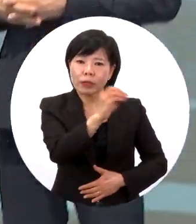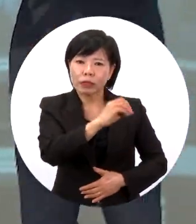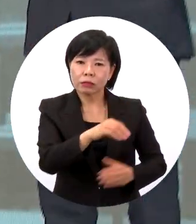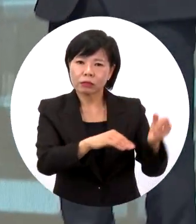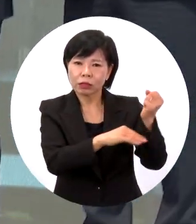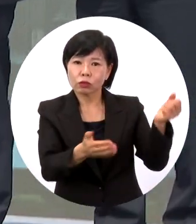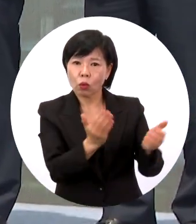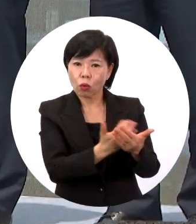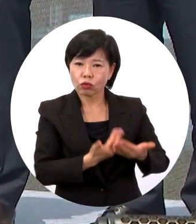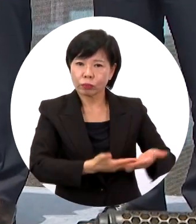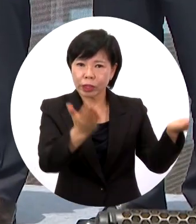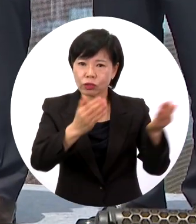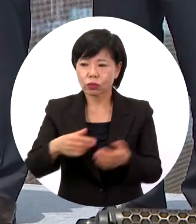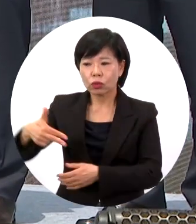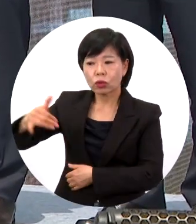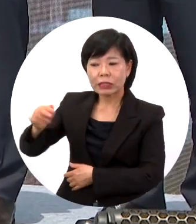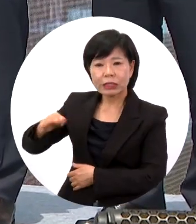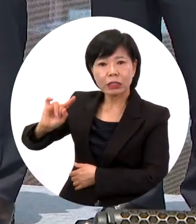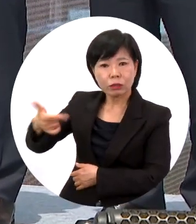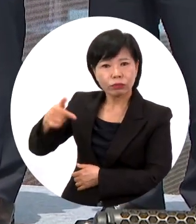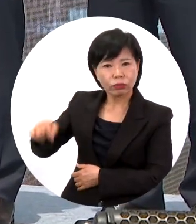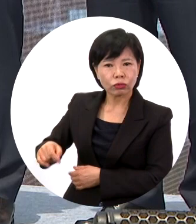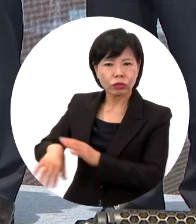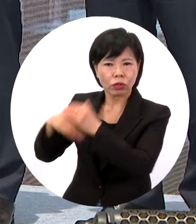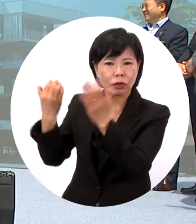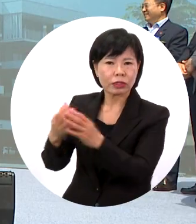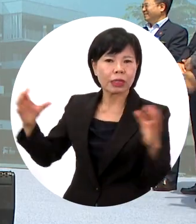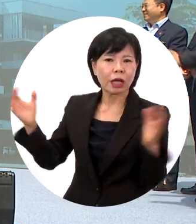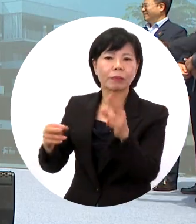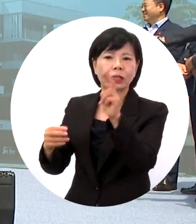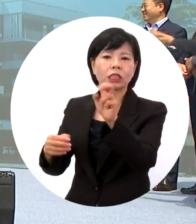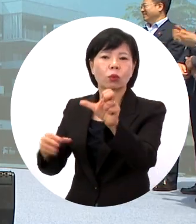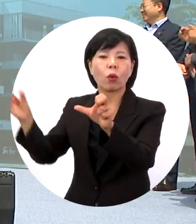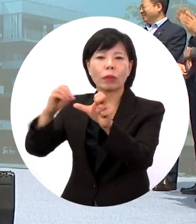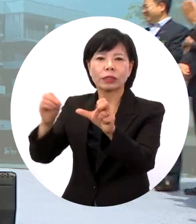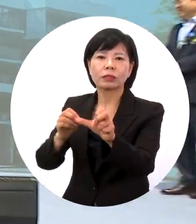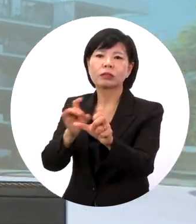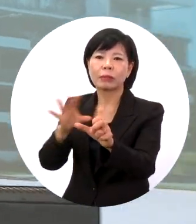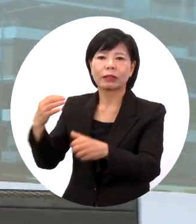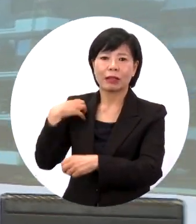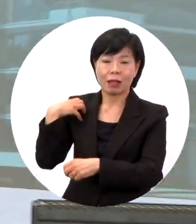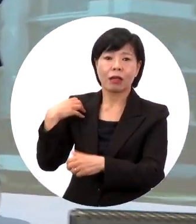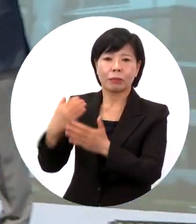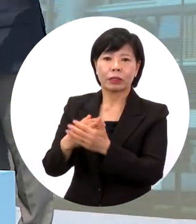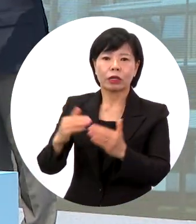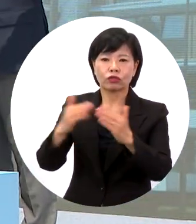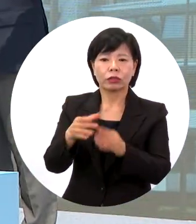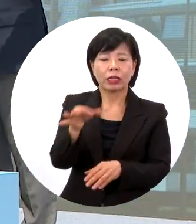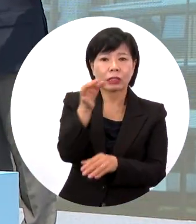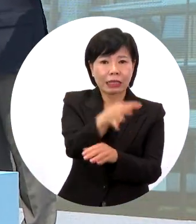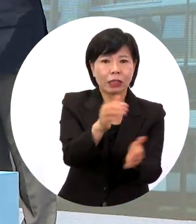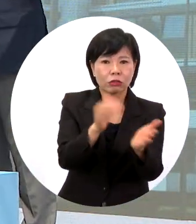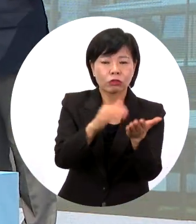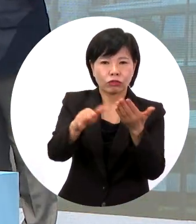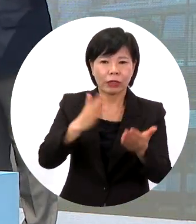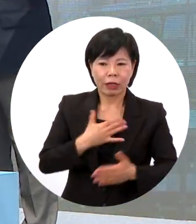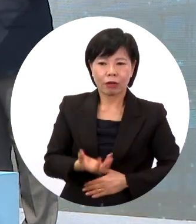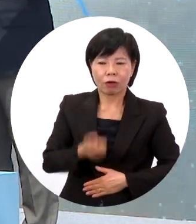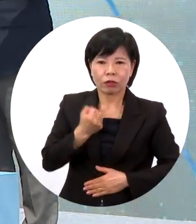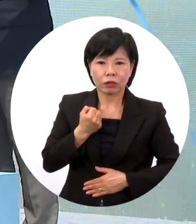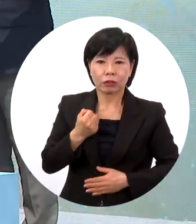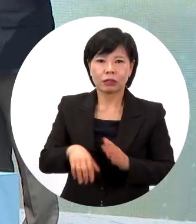수준으로 공급하고 지분적립형은 전체 집값의 25%만 분담해 주택 구입 후 소유 지분을